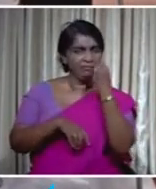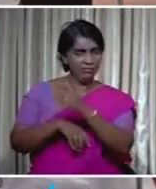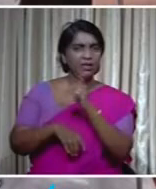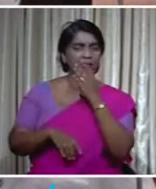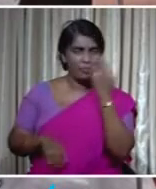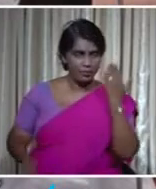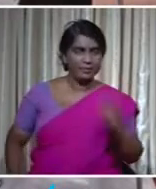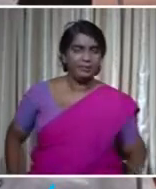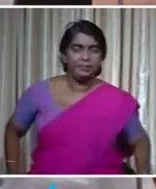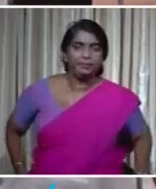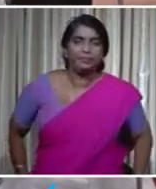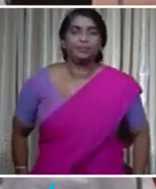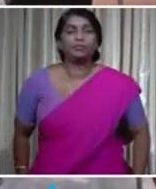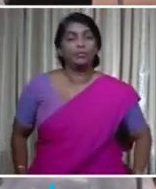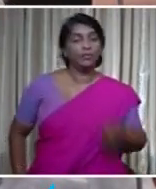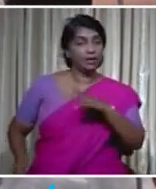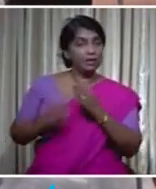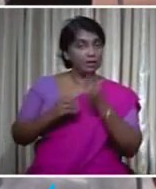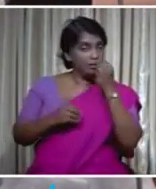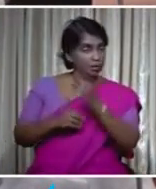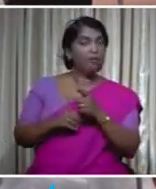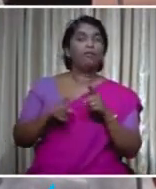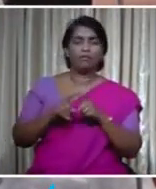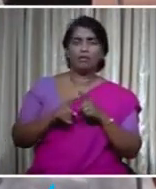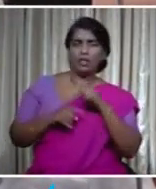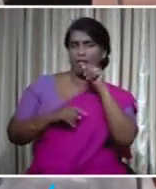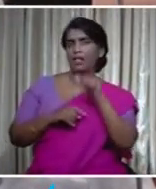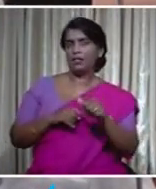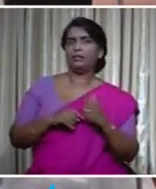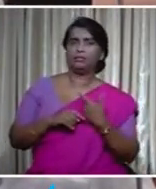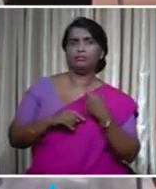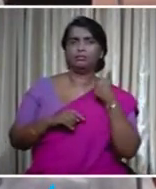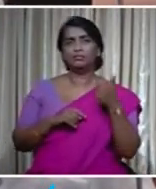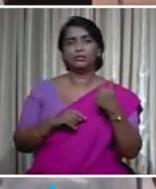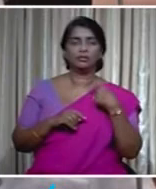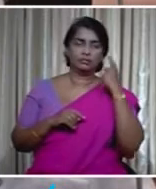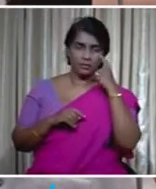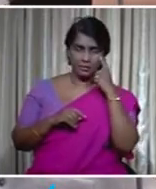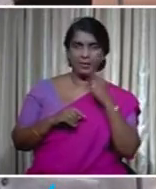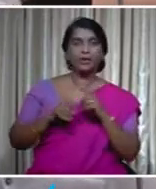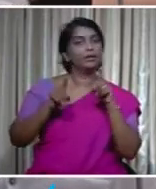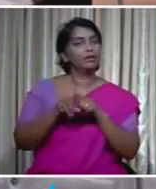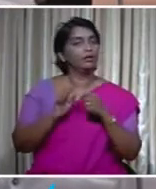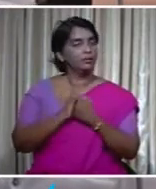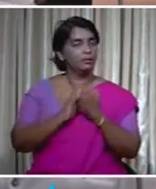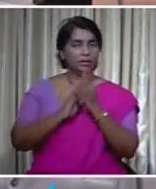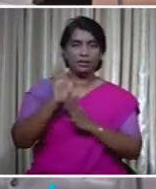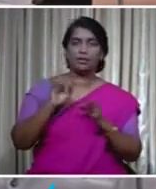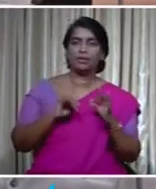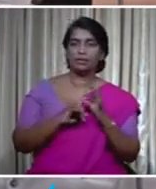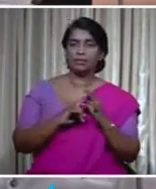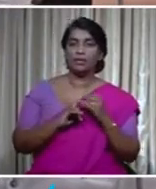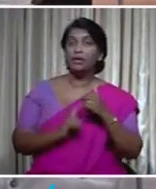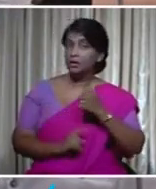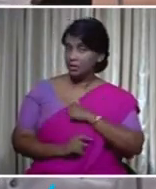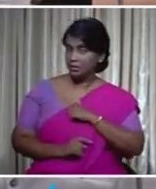அனுமதிக்க வேண்டும். அதுதான் யதார்த்தமானது என்பதையும் நான் இந்த இடத்திலே முன்வைக்க விரும்புகிறேன். கௌரவ அமைச்சர் அவர்களே, தேவை என்றால் அதற்கு ஒரு ஓல்டு